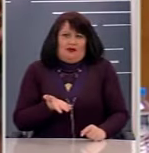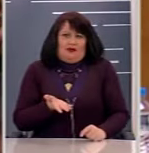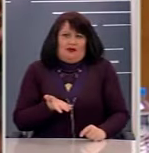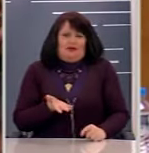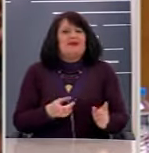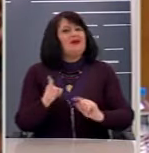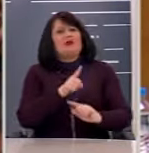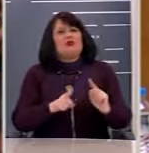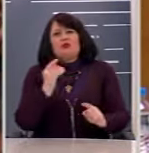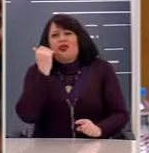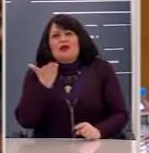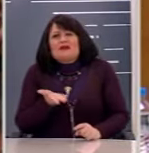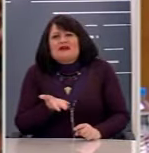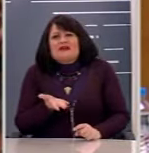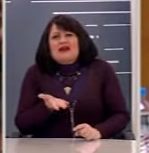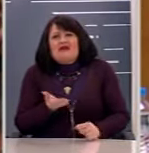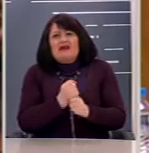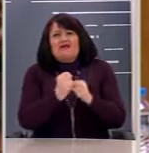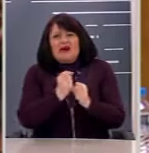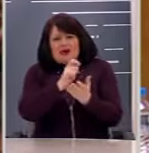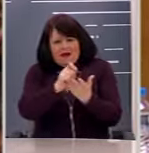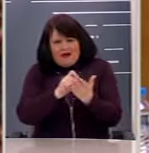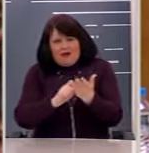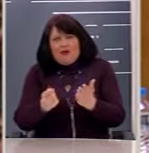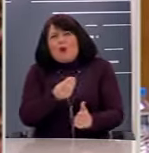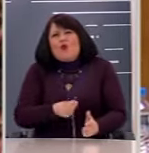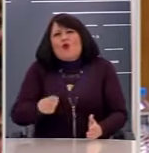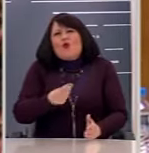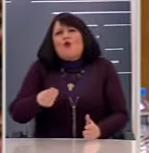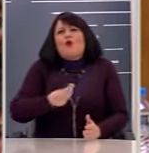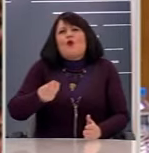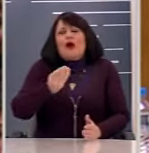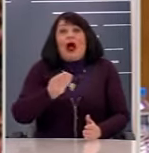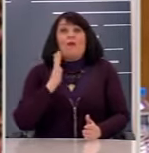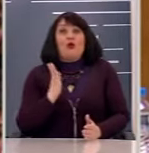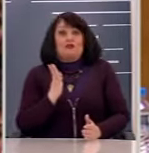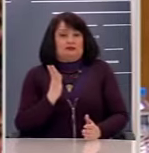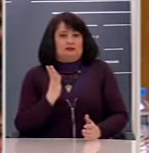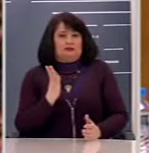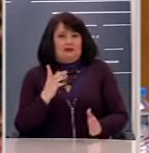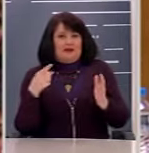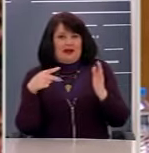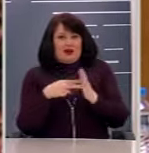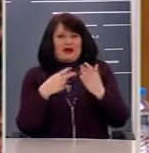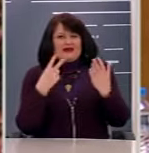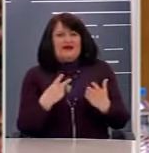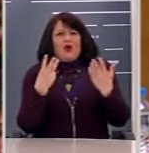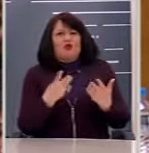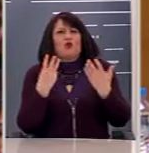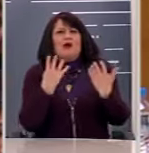Ποιος αμφισβητεί τις υπερτιμολογήσεις του 1900, από το 7, 8,